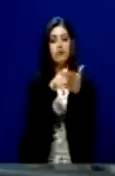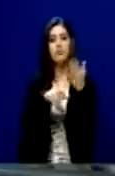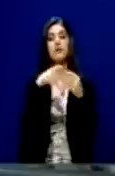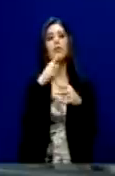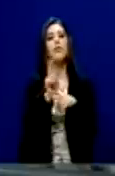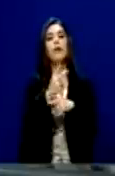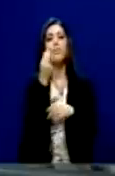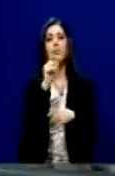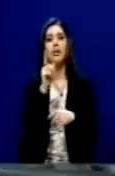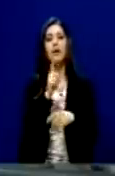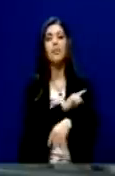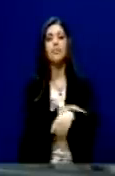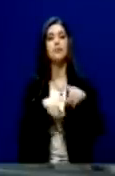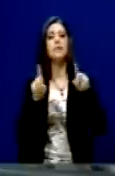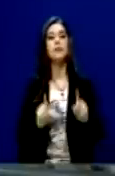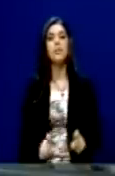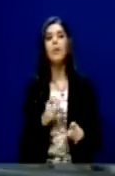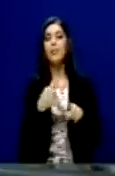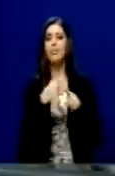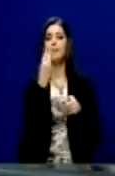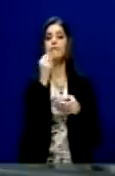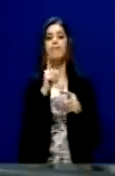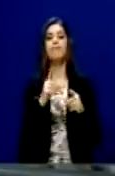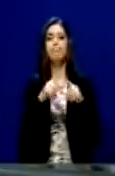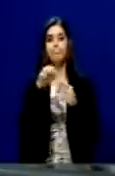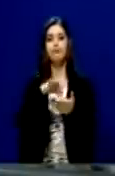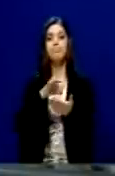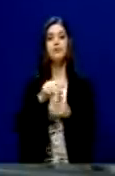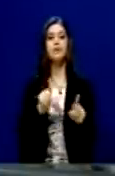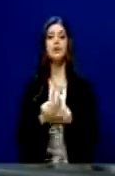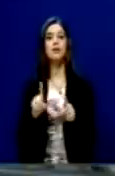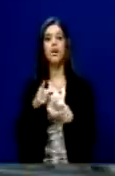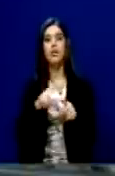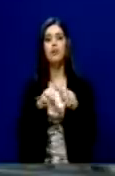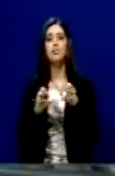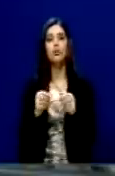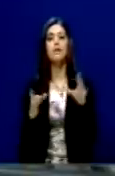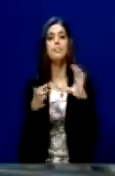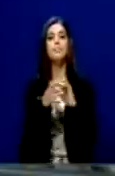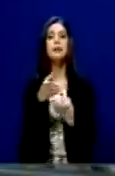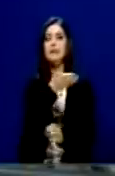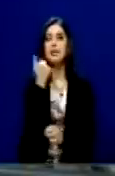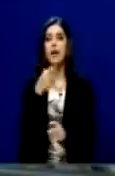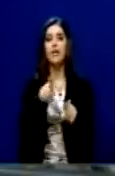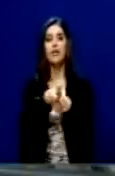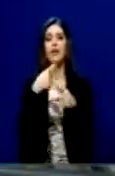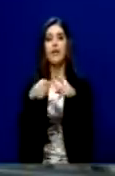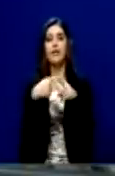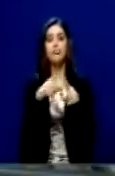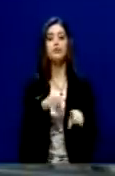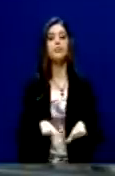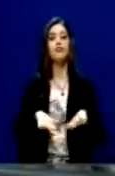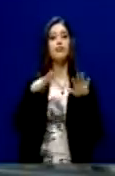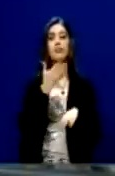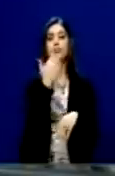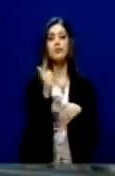cilësia e dobët e farës e importuar dhe mos përshtatja e farës në kushtet klimatike të Kosovës është njërin nga faktorët për